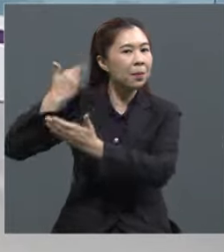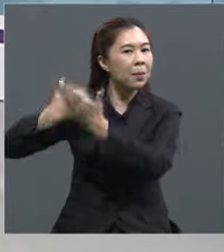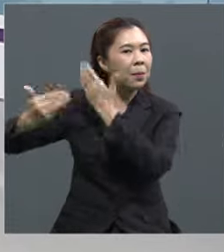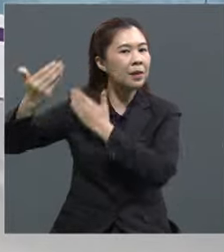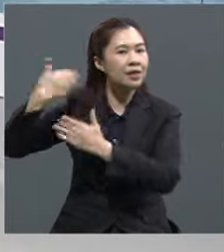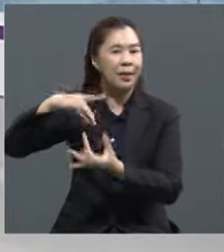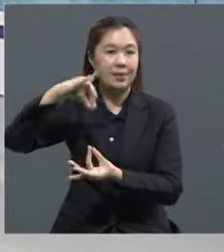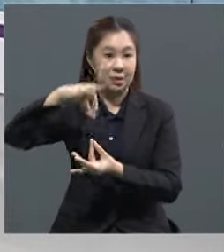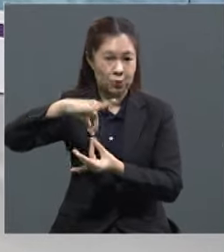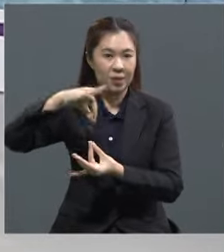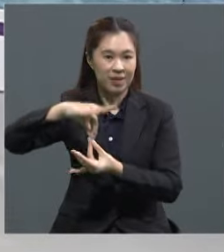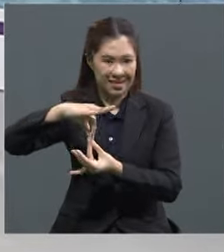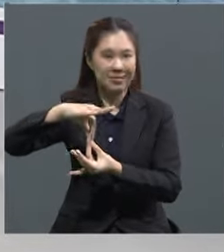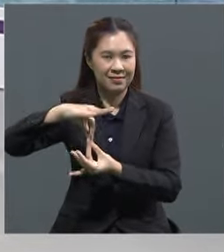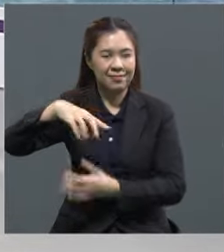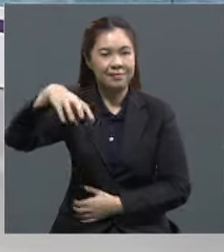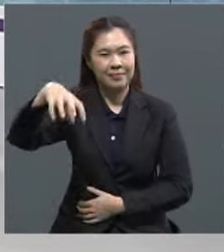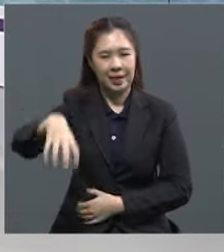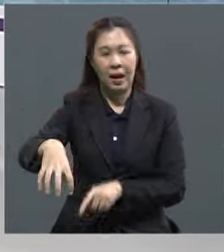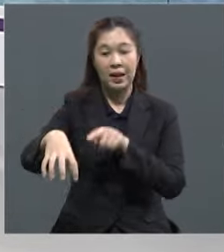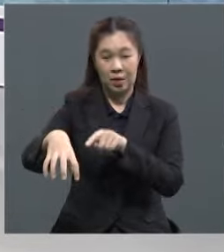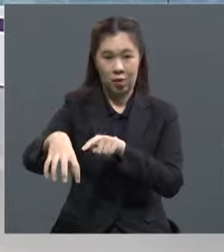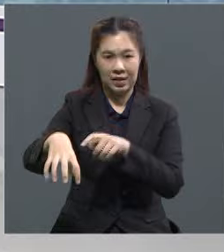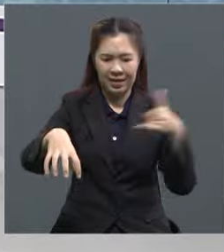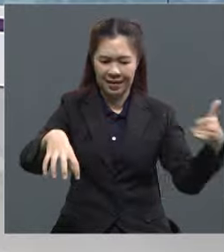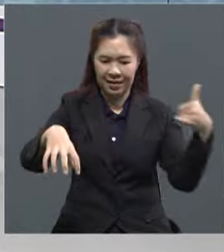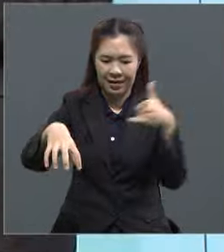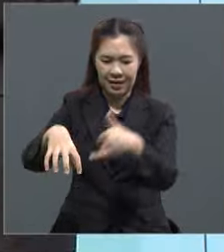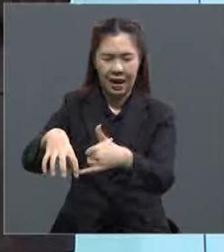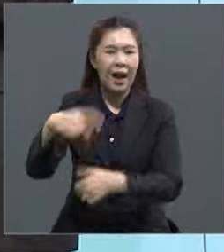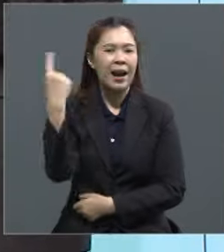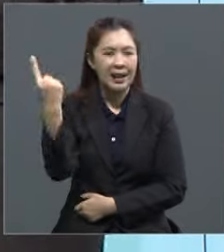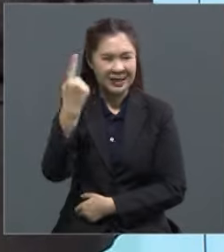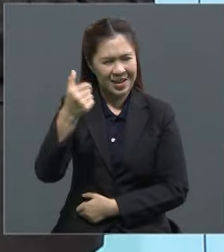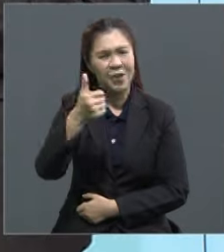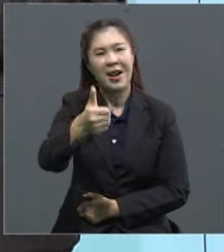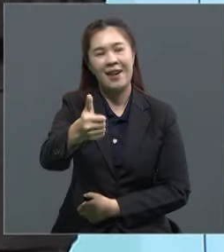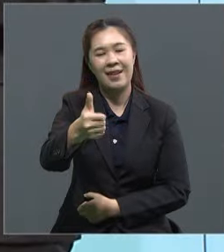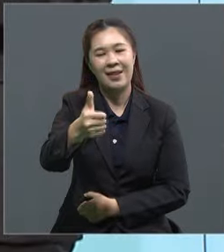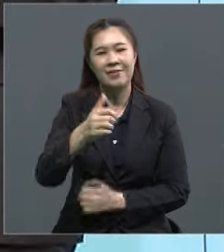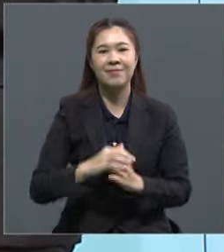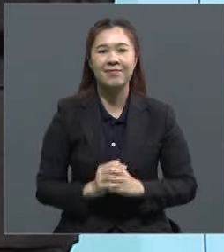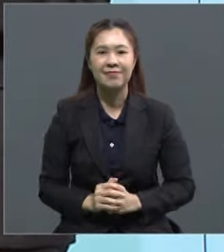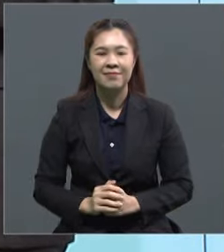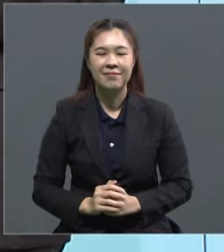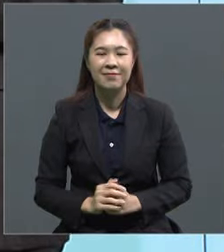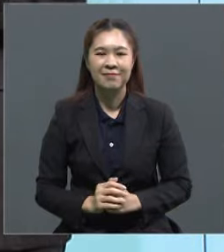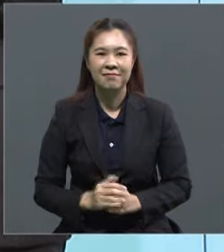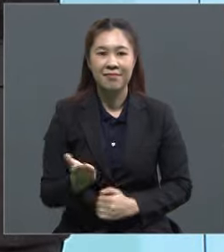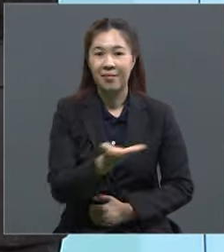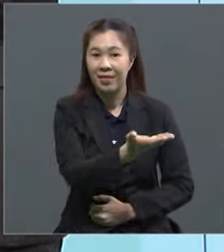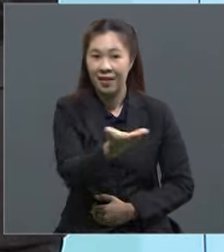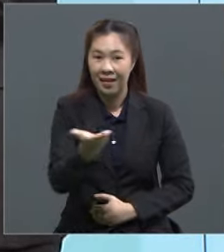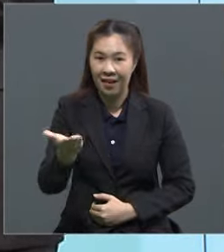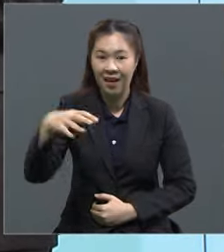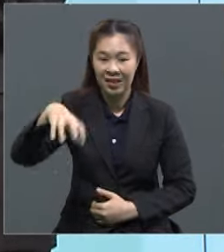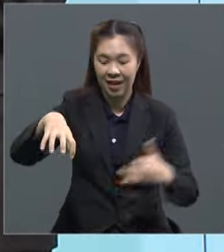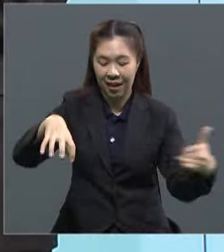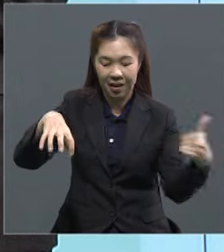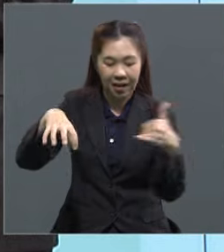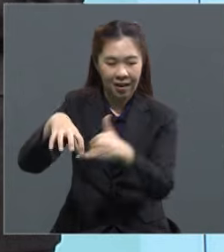สุโขทัยนะครับตรงนี้เนี่ยยังสามารถไปท่องเที่ยวได้นะครับแล้วผมก็คิดว่านะครับว่าเ่าพี่น้องประชาชนถ้าไปท่องเที่ยว